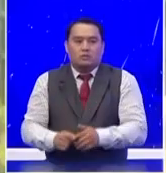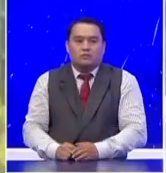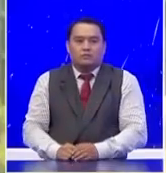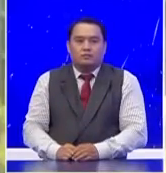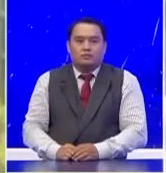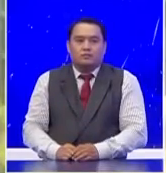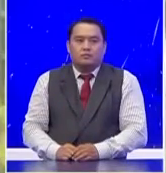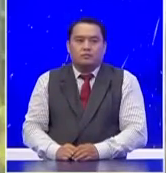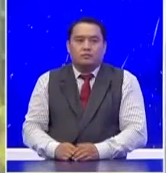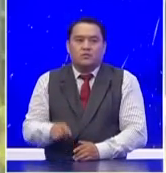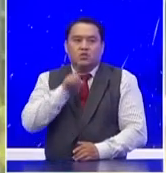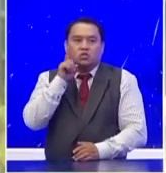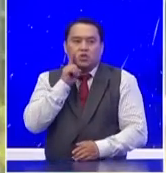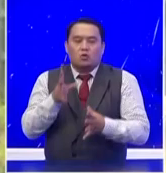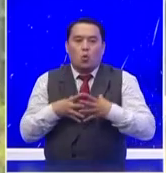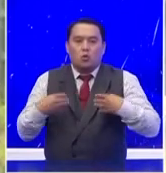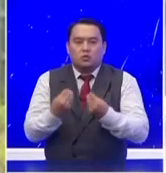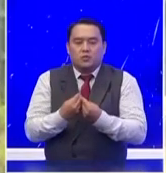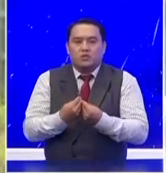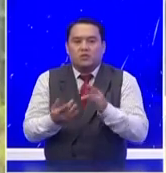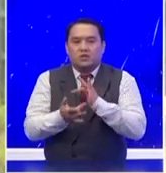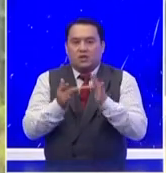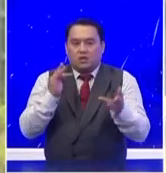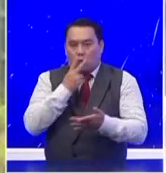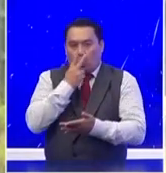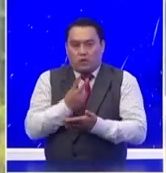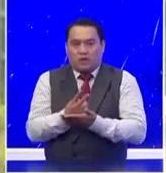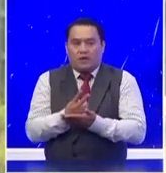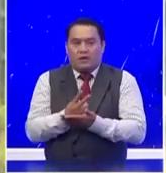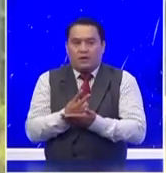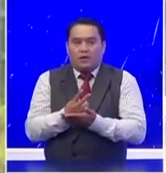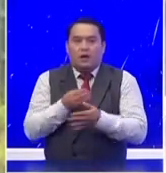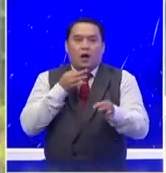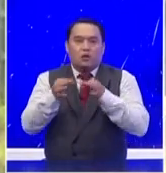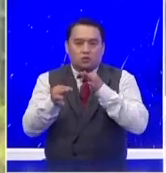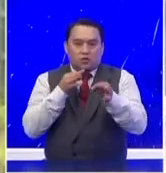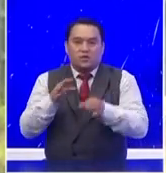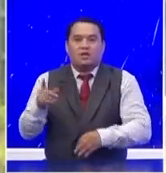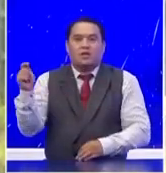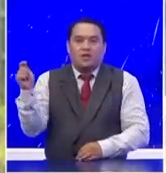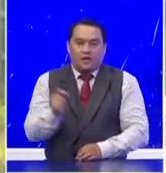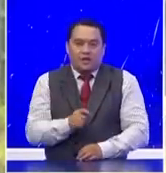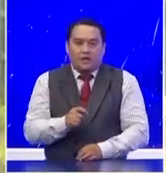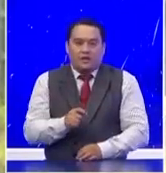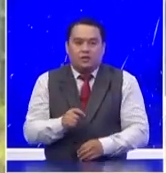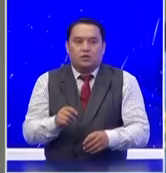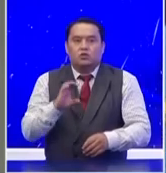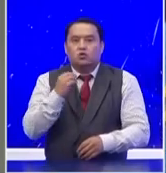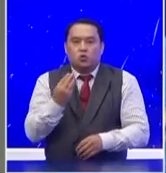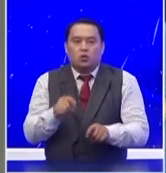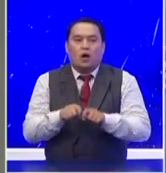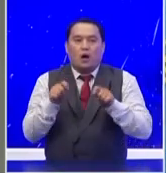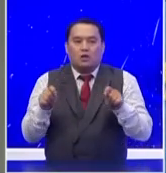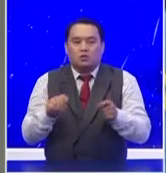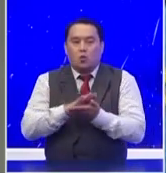жас отбасы бағдарламасын интернетте жерден көрдік. Сосын осы жаққа консультацияға келдік. Консультацияға келгенде счет аштырдық. Бізге